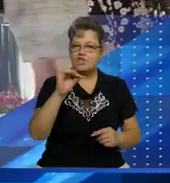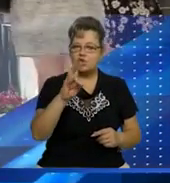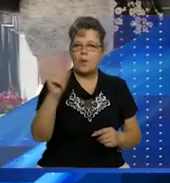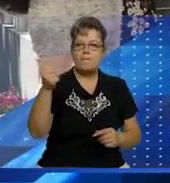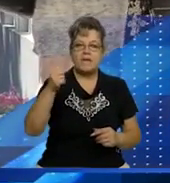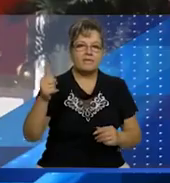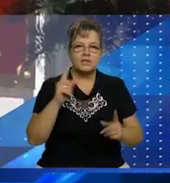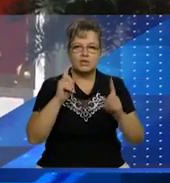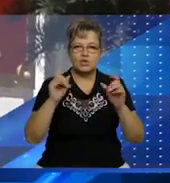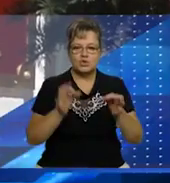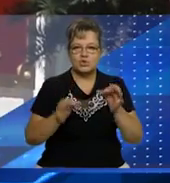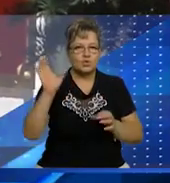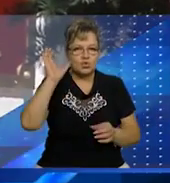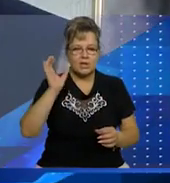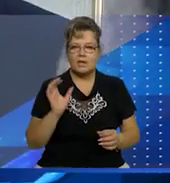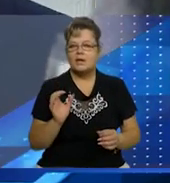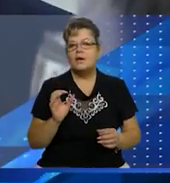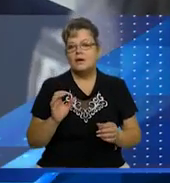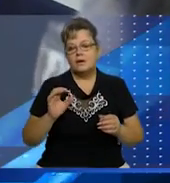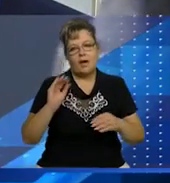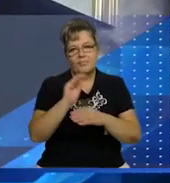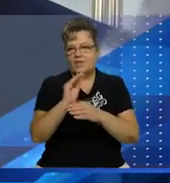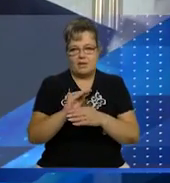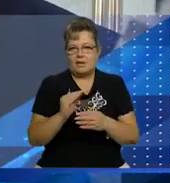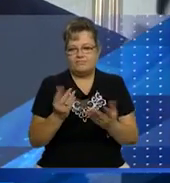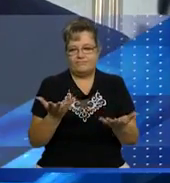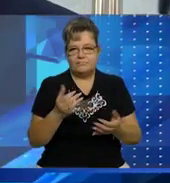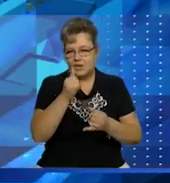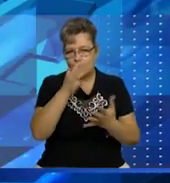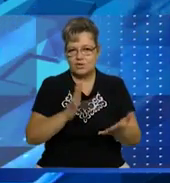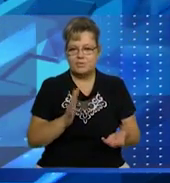Надежда Савченко, первое слушание. Я считаю это обвинение в принципе абсурдным.